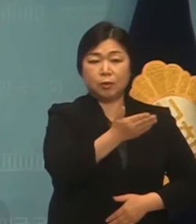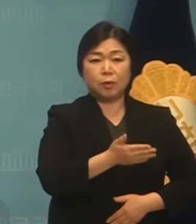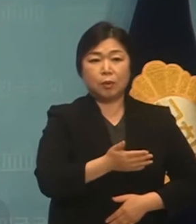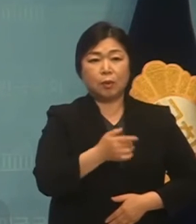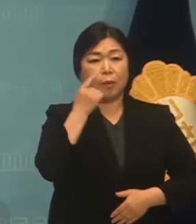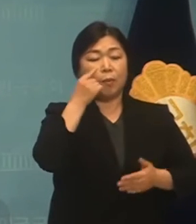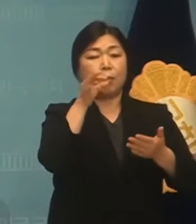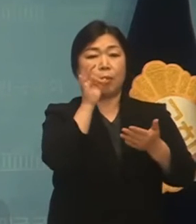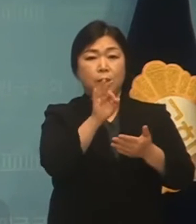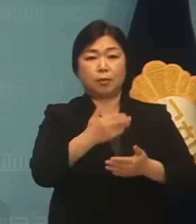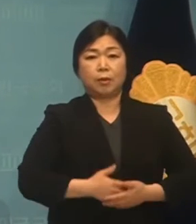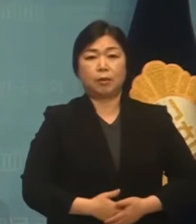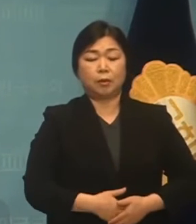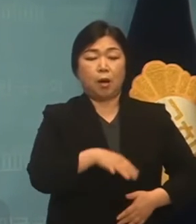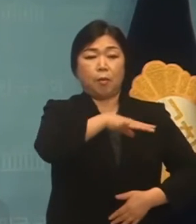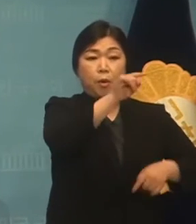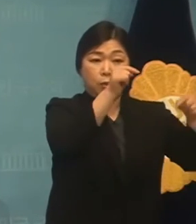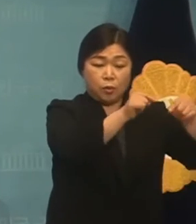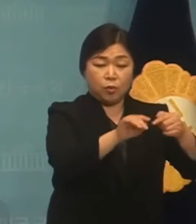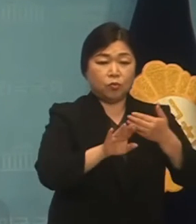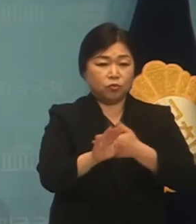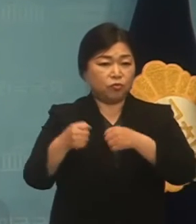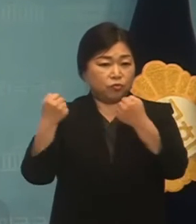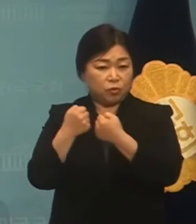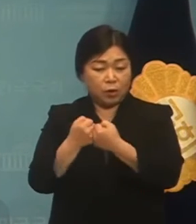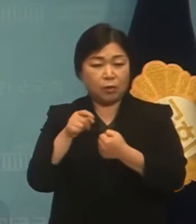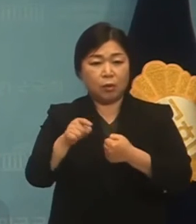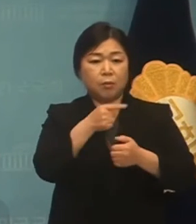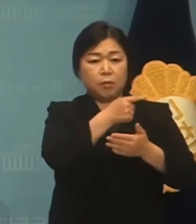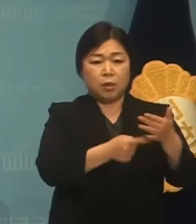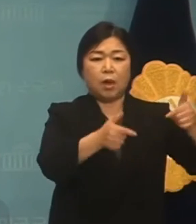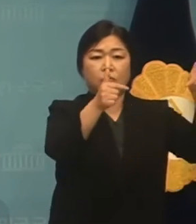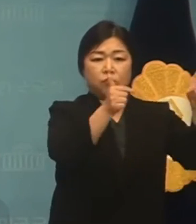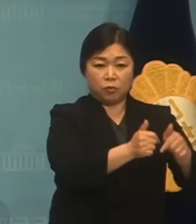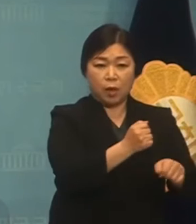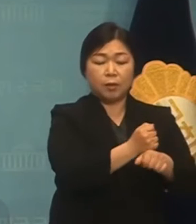것입니다. 선협상, 후투쟁으로 국민